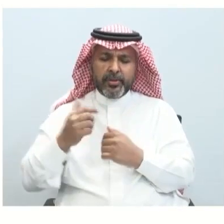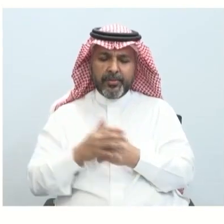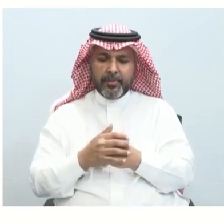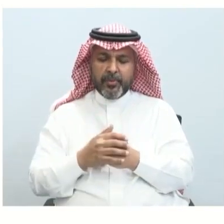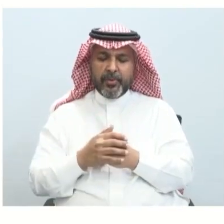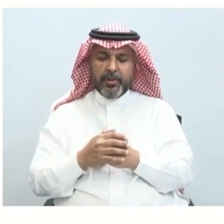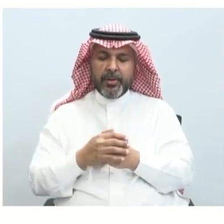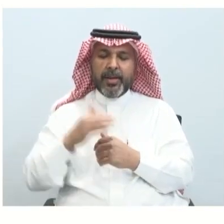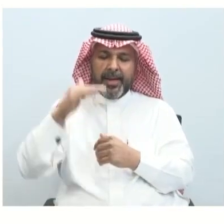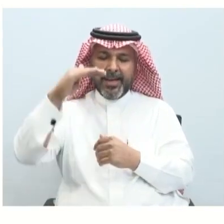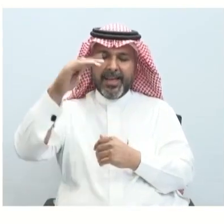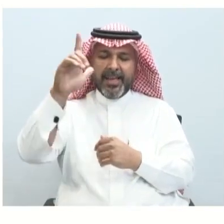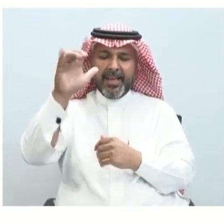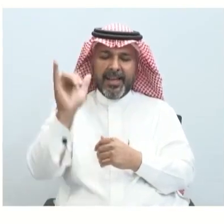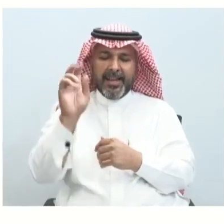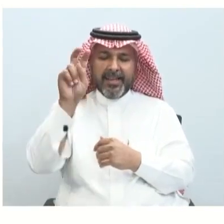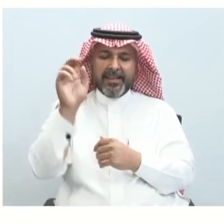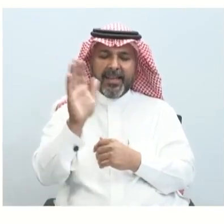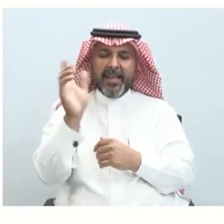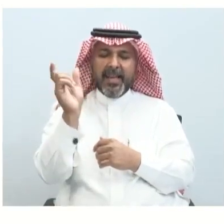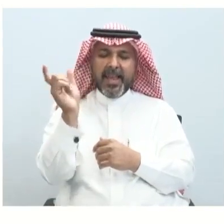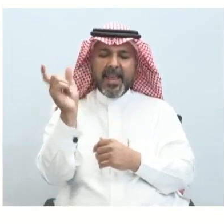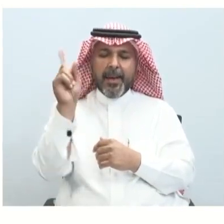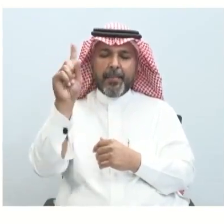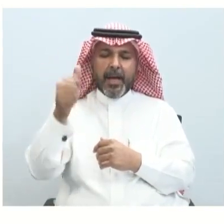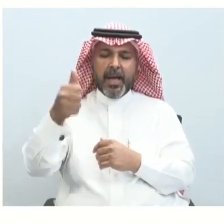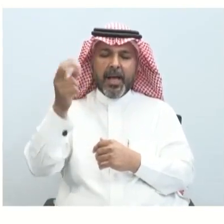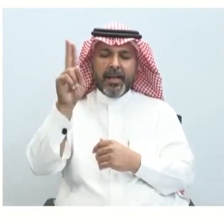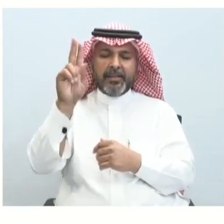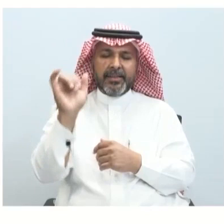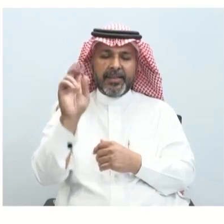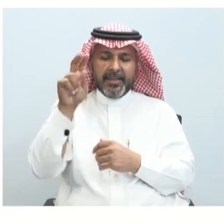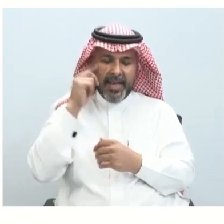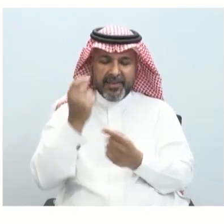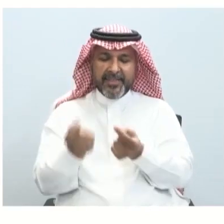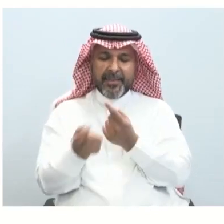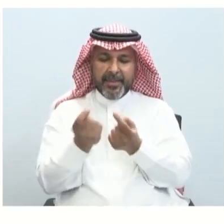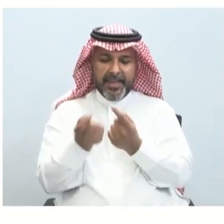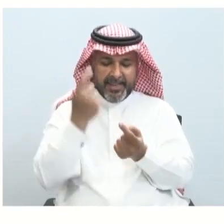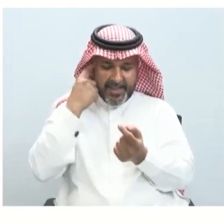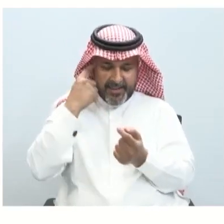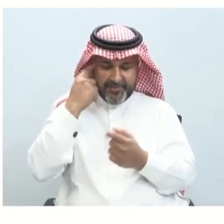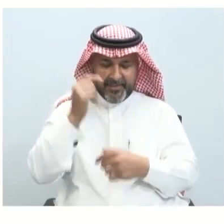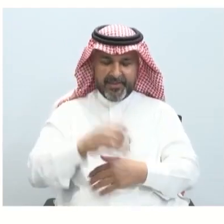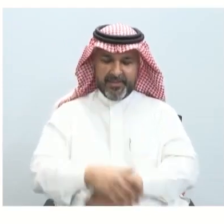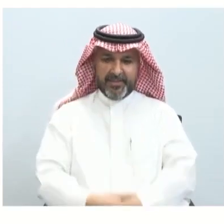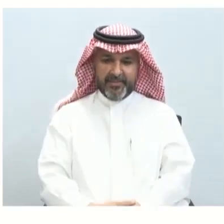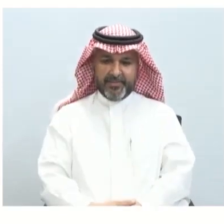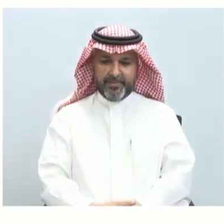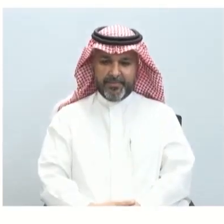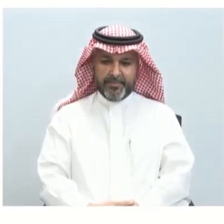النباتيه كانت جدرها صلبه لذلك لا تحدث عمليه التخص ينقسم السيتوبلازم ولكن تظهر هذه الصفيحه